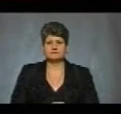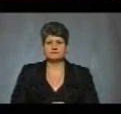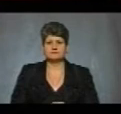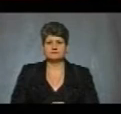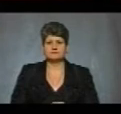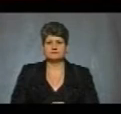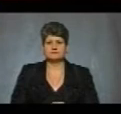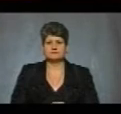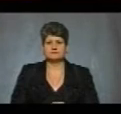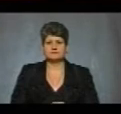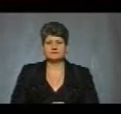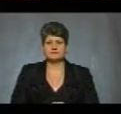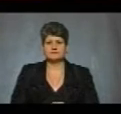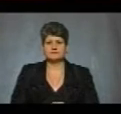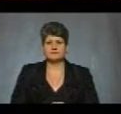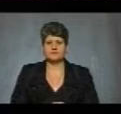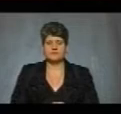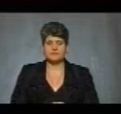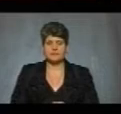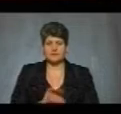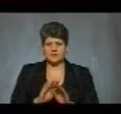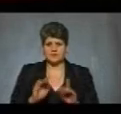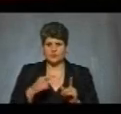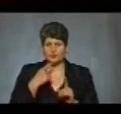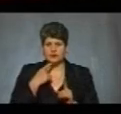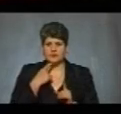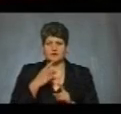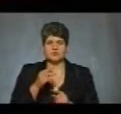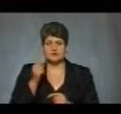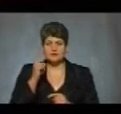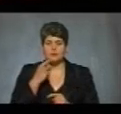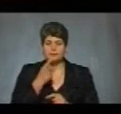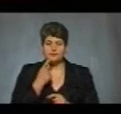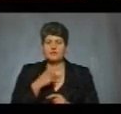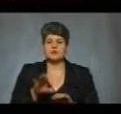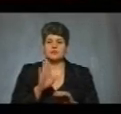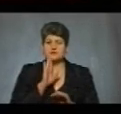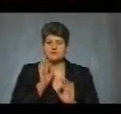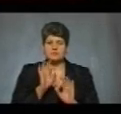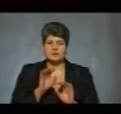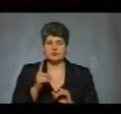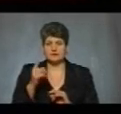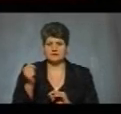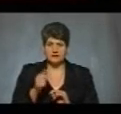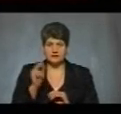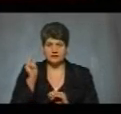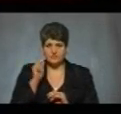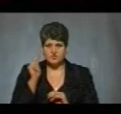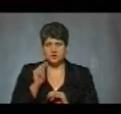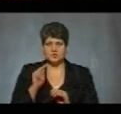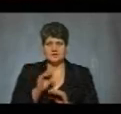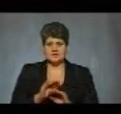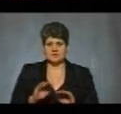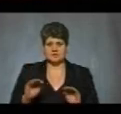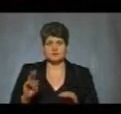свят ненависті, злоби, апихи прийшла ласка. Ірина Каспрук розповіла, майже тиждень вчила з дітьми колядки.